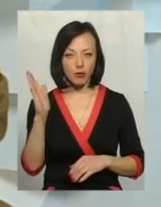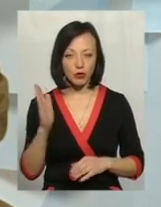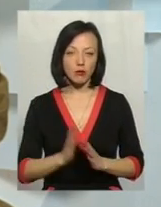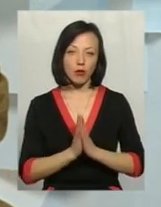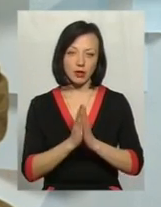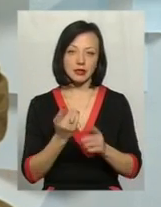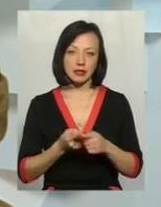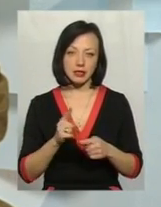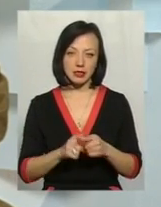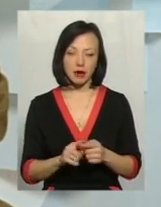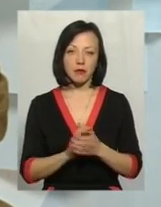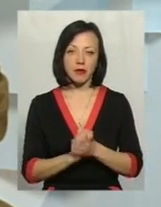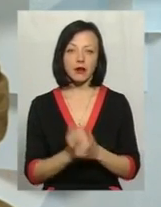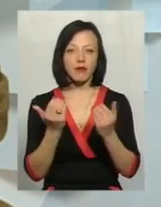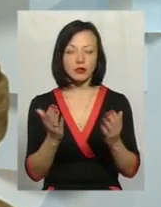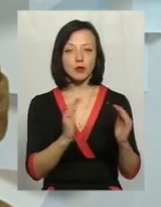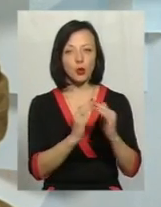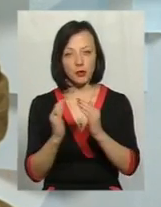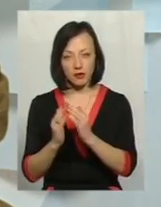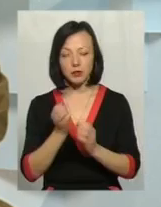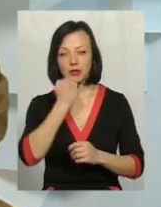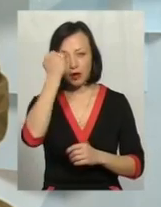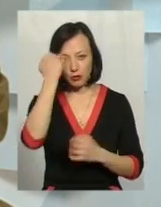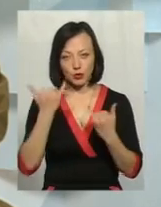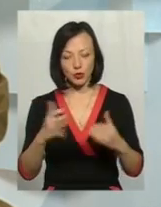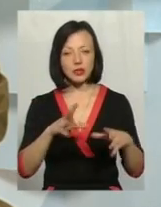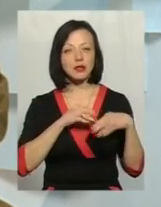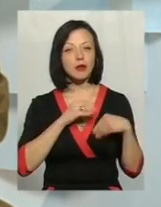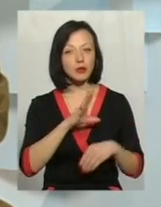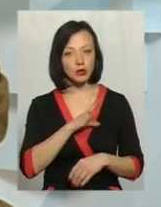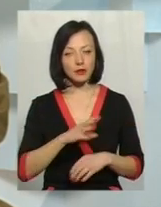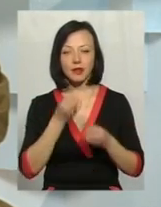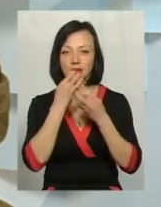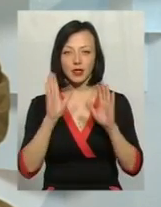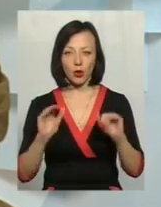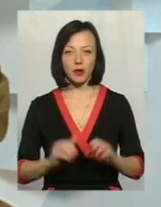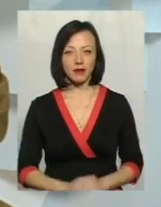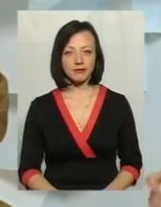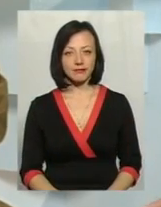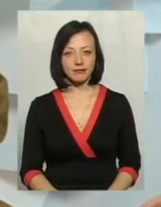молитись за це, миру вашим домівкам. Дякую, що сьогодні були з нами. На все добре.